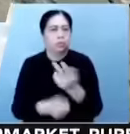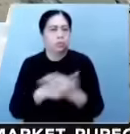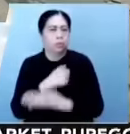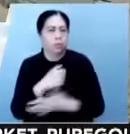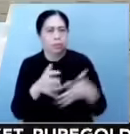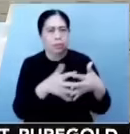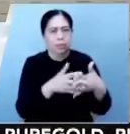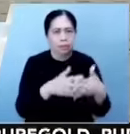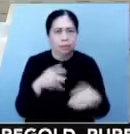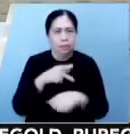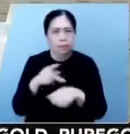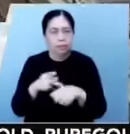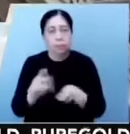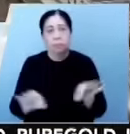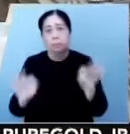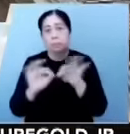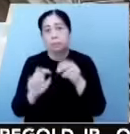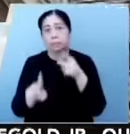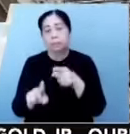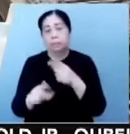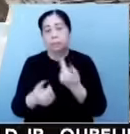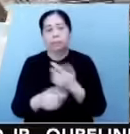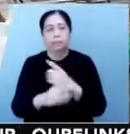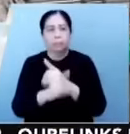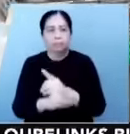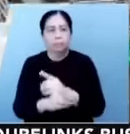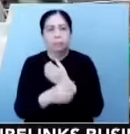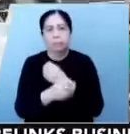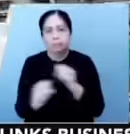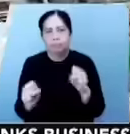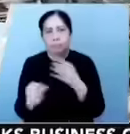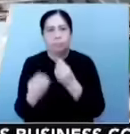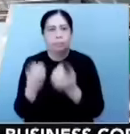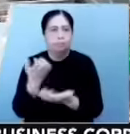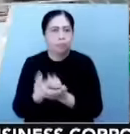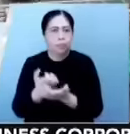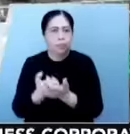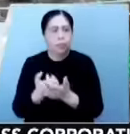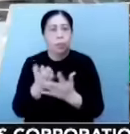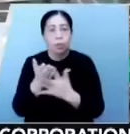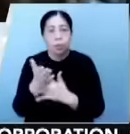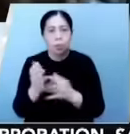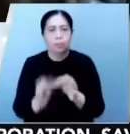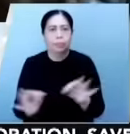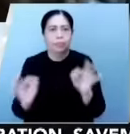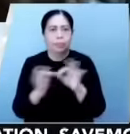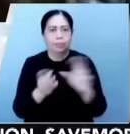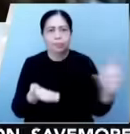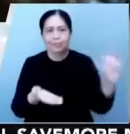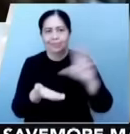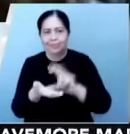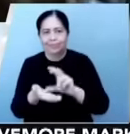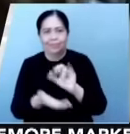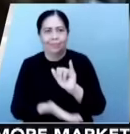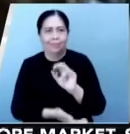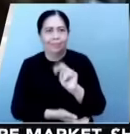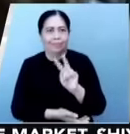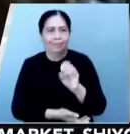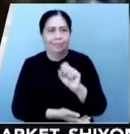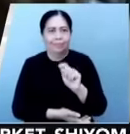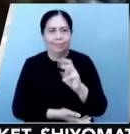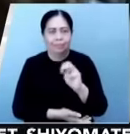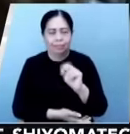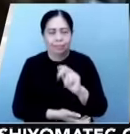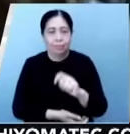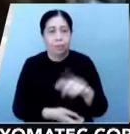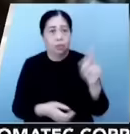sa seguridad, depensa at ekonomiya, sa pamamagitan ng mas makabuluhan daw na investment. Sa loob ng 3 linggo, nakatakdang magtungo si